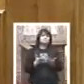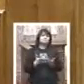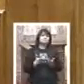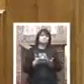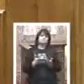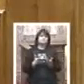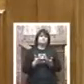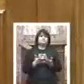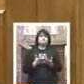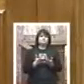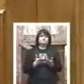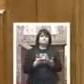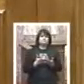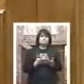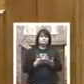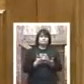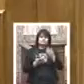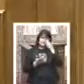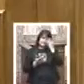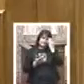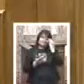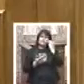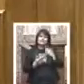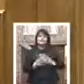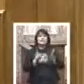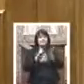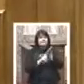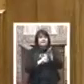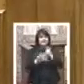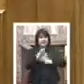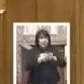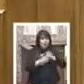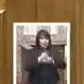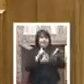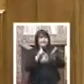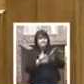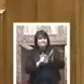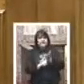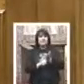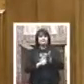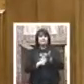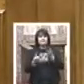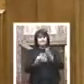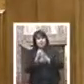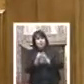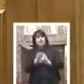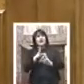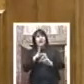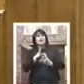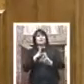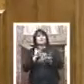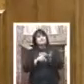καμιά που να μην στηρίζεται στον παραγωγικό ιστό και στο βασικό συντελεστή του, στο ενεργό ανθρώπινο